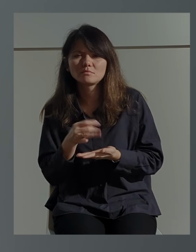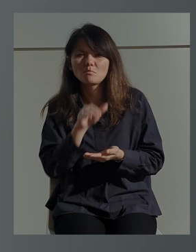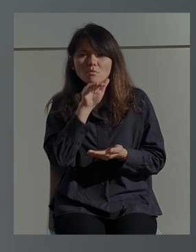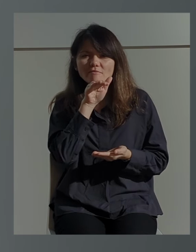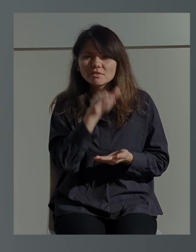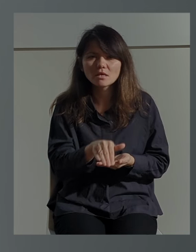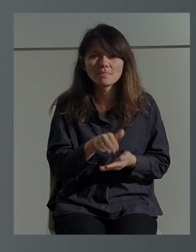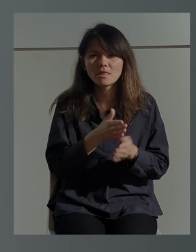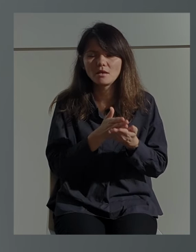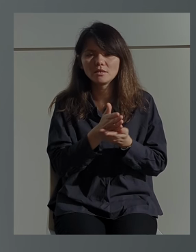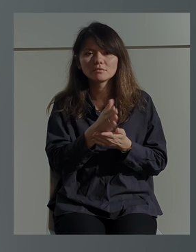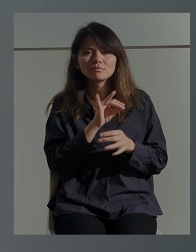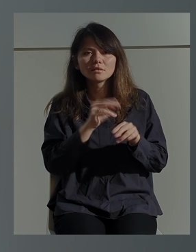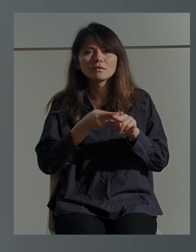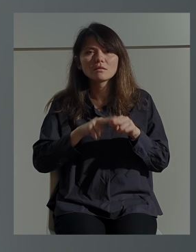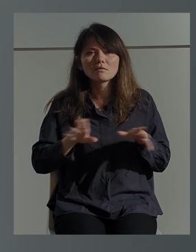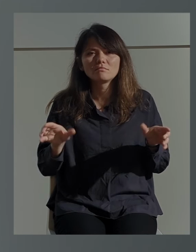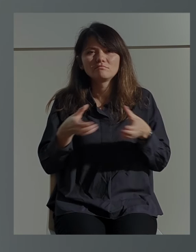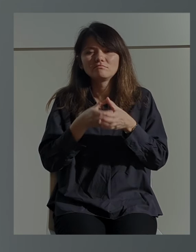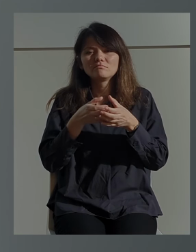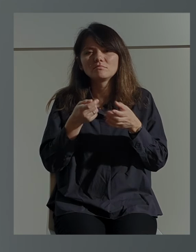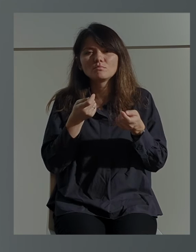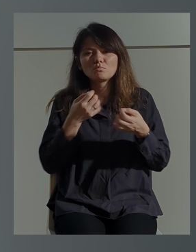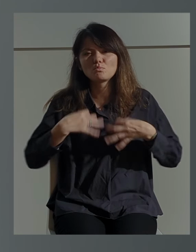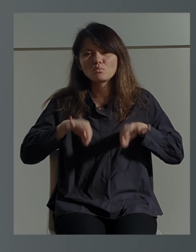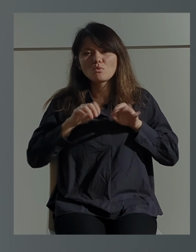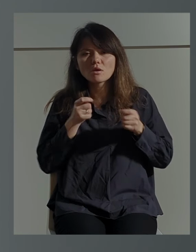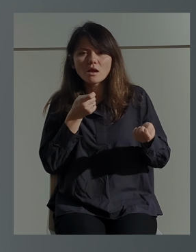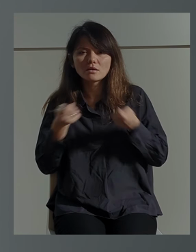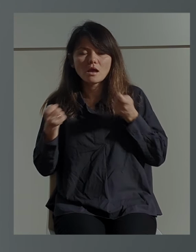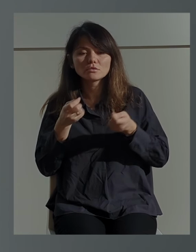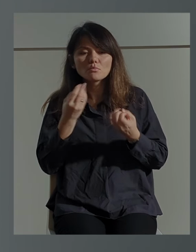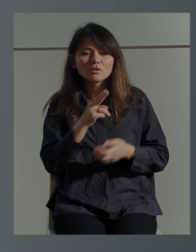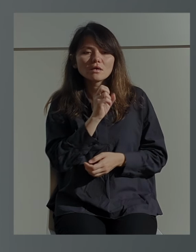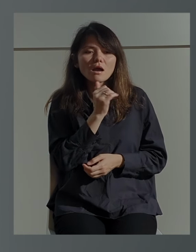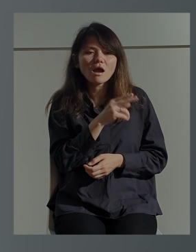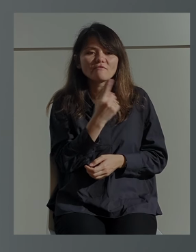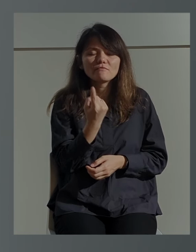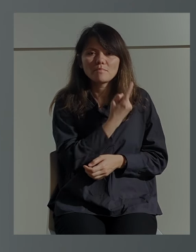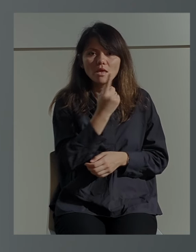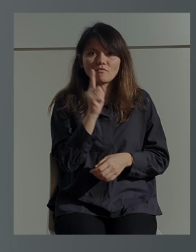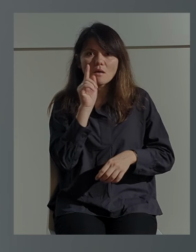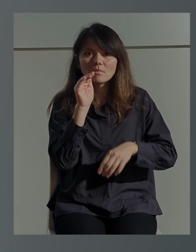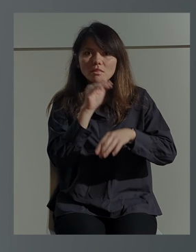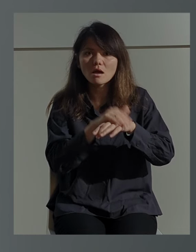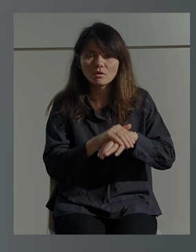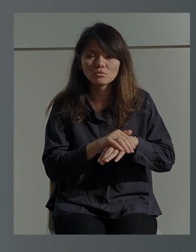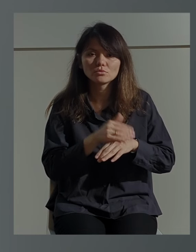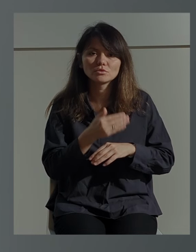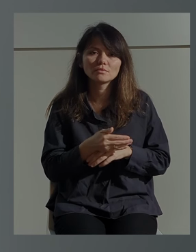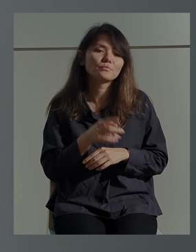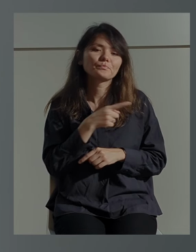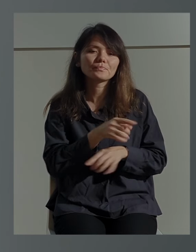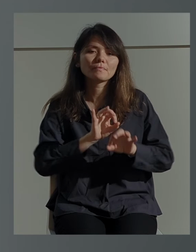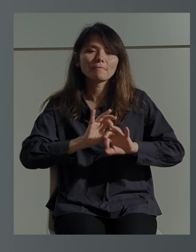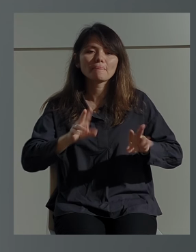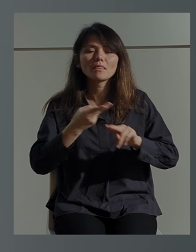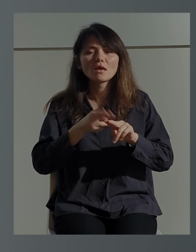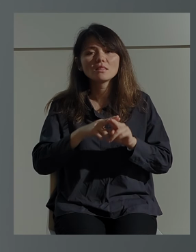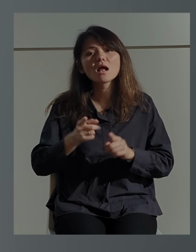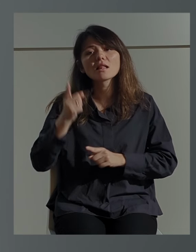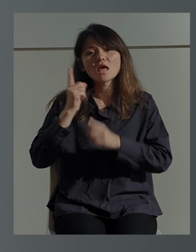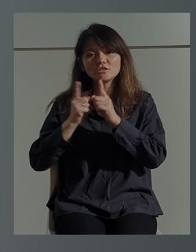вот этими рациональными машинами бюрократии и кавка их просто первыми первый обнаружил а он Объясняет это движением классического